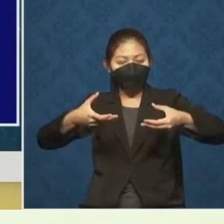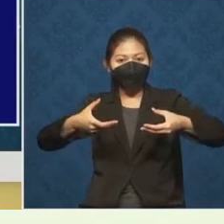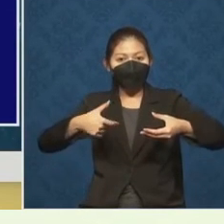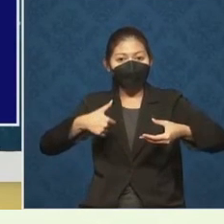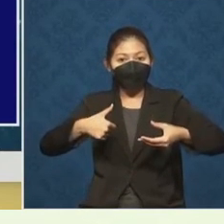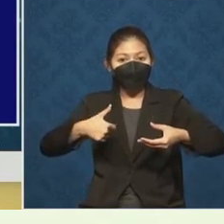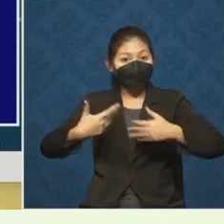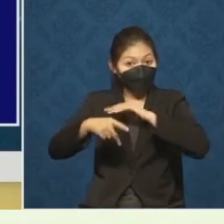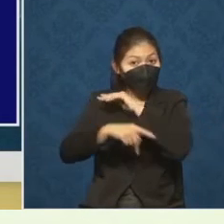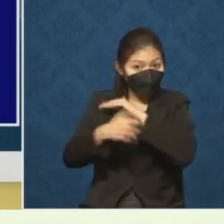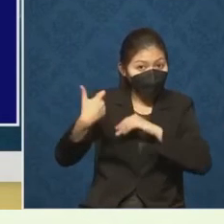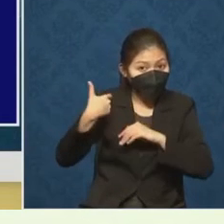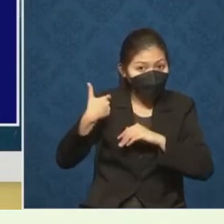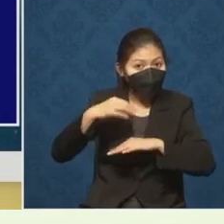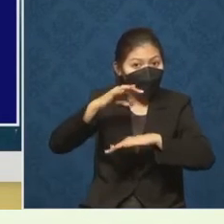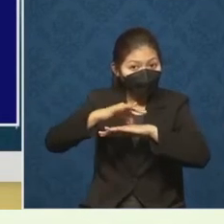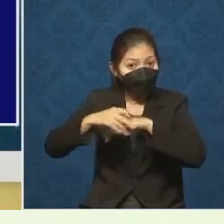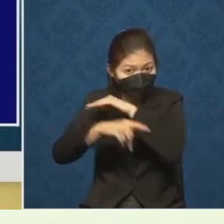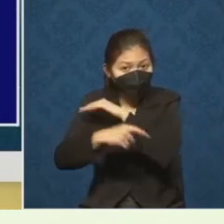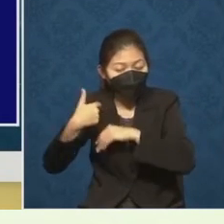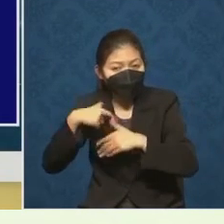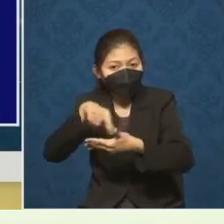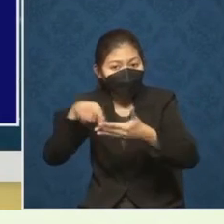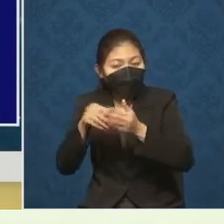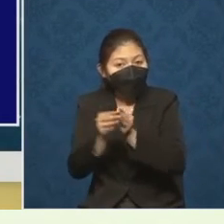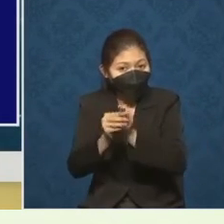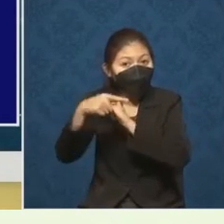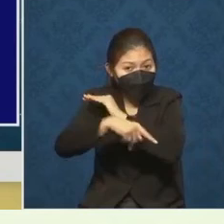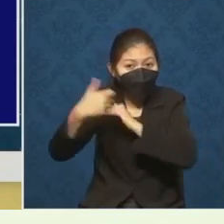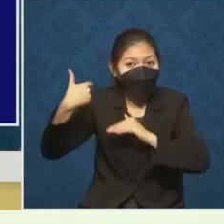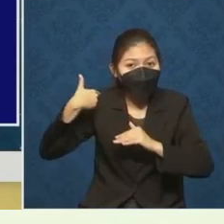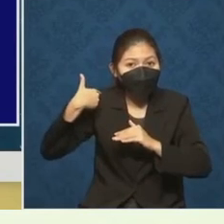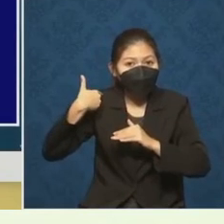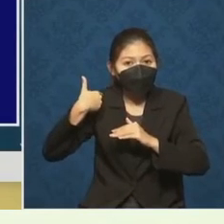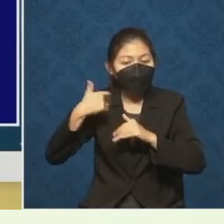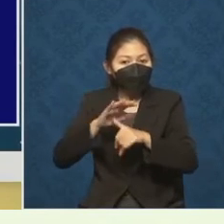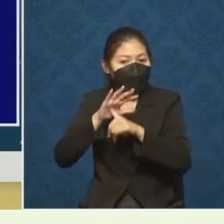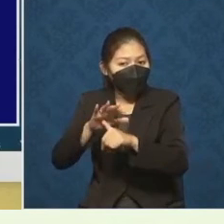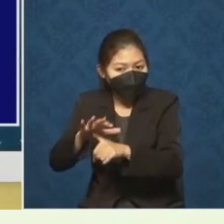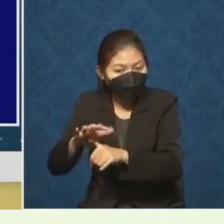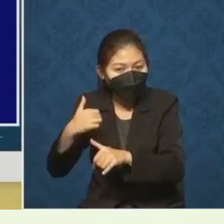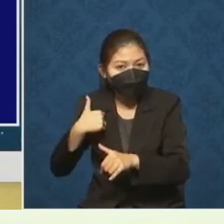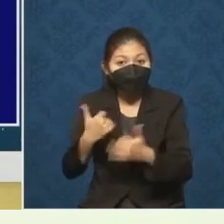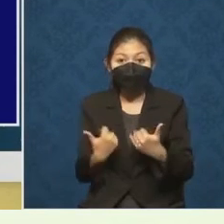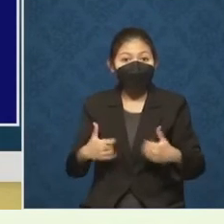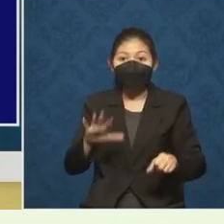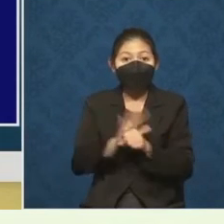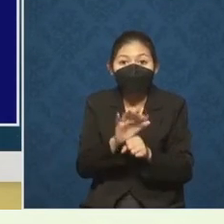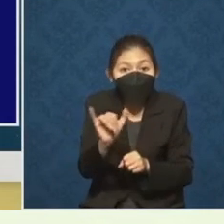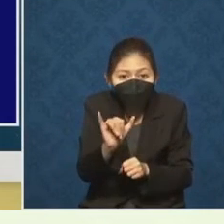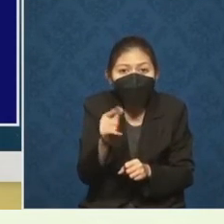ำแหน่งก็โกงเลือกตั้งก็โกงเอารัดเอาเปรียบคนอื่นมาทั้งชีวิตยังไม่รู้จักพออีกหรือหลักฐานก็ชัดๆ